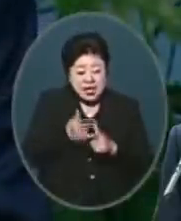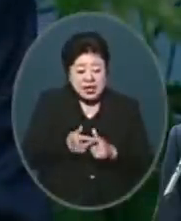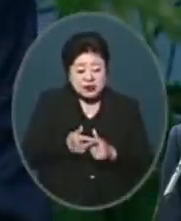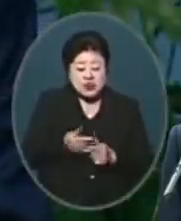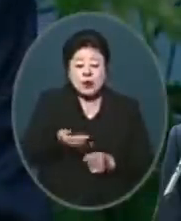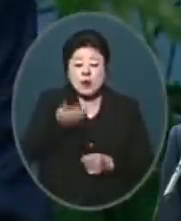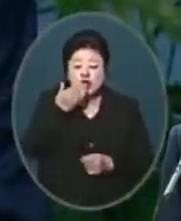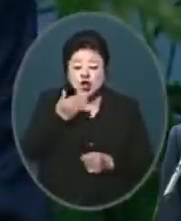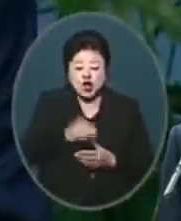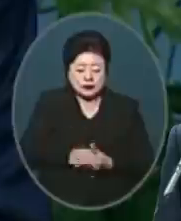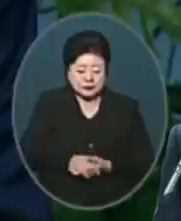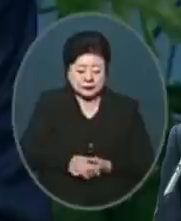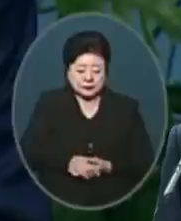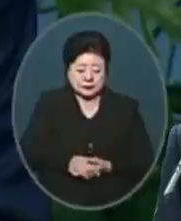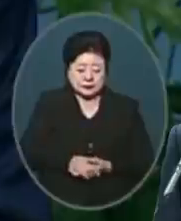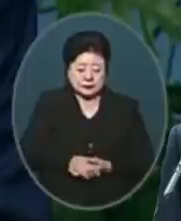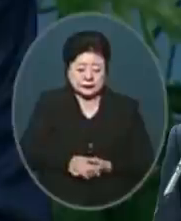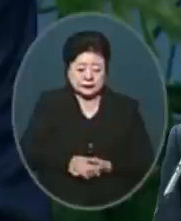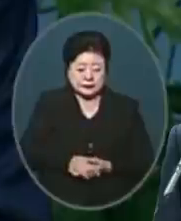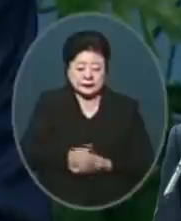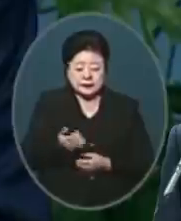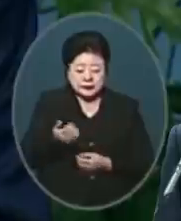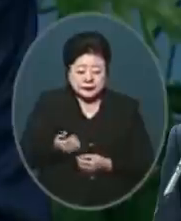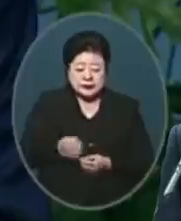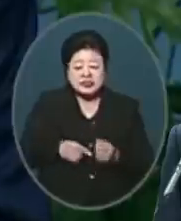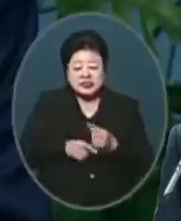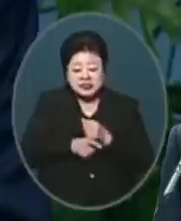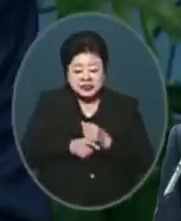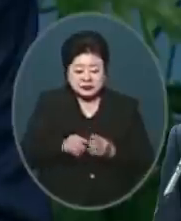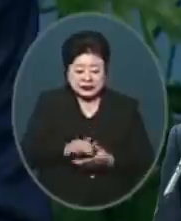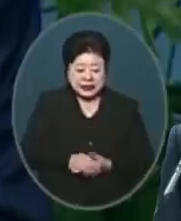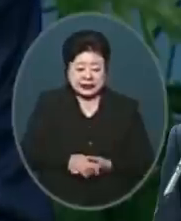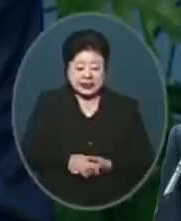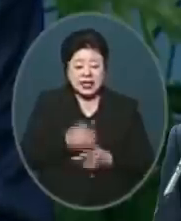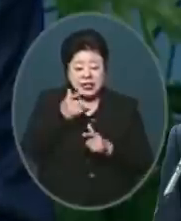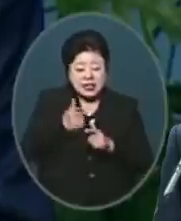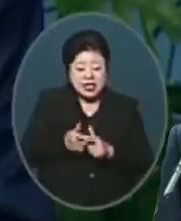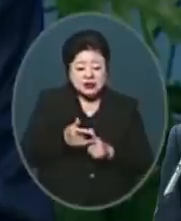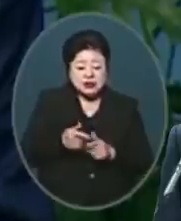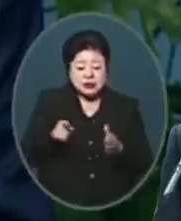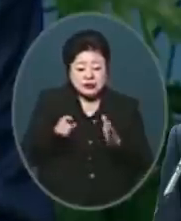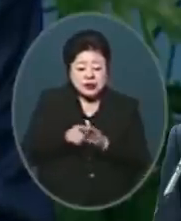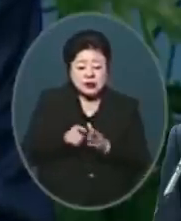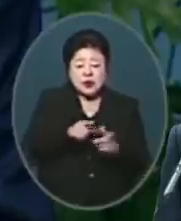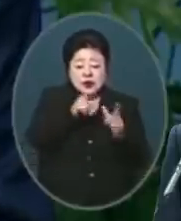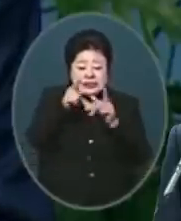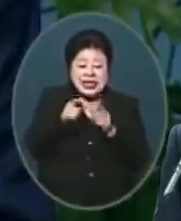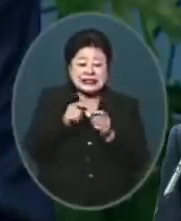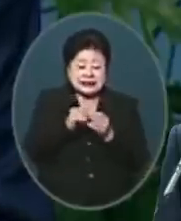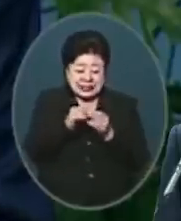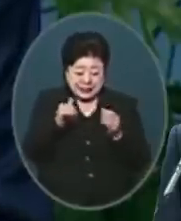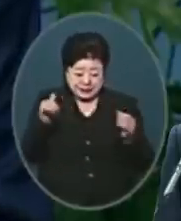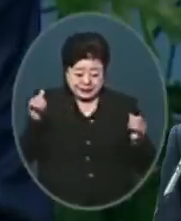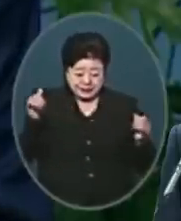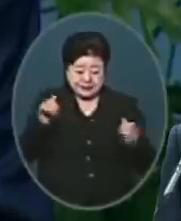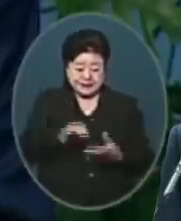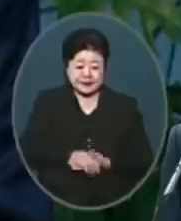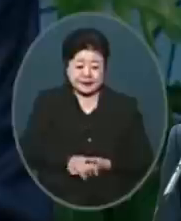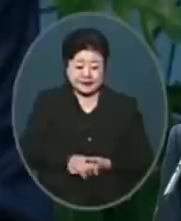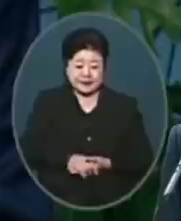예수를 먹는 것이라는 것은 의미입니다. 예수님을 믿고 산다.